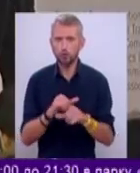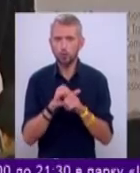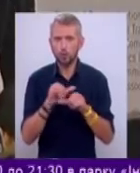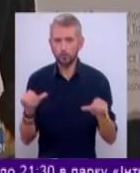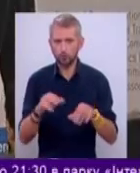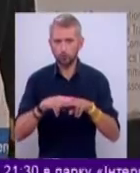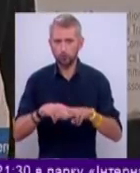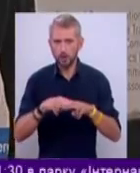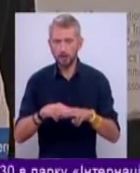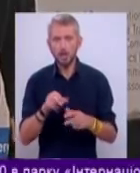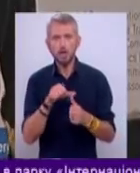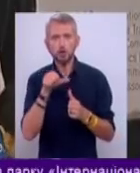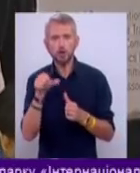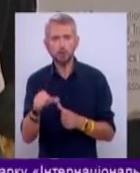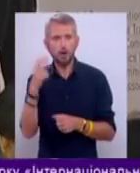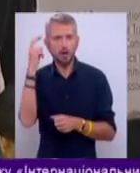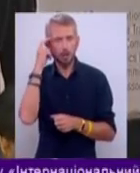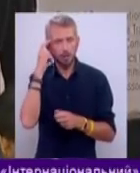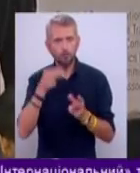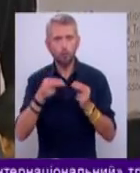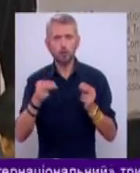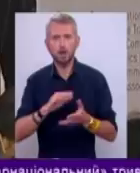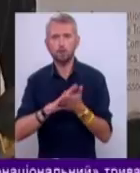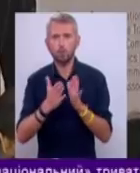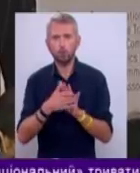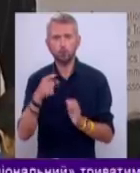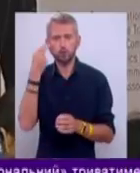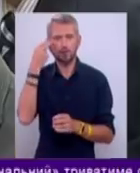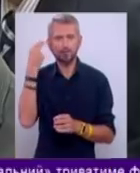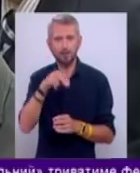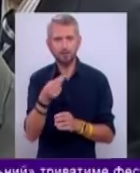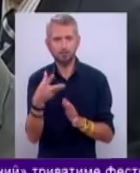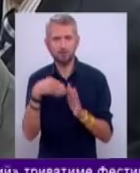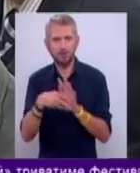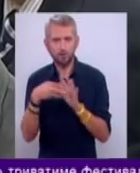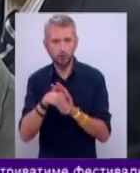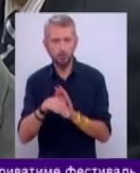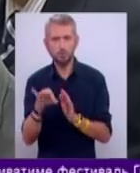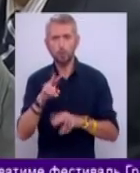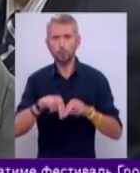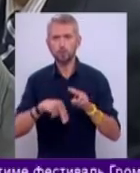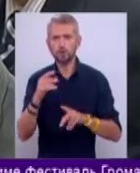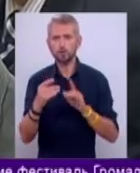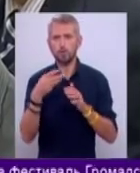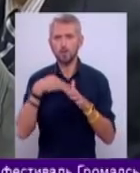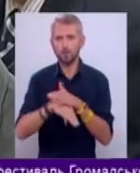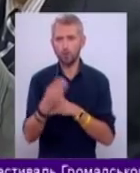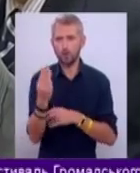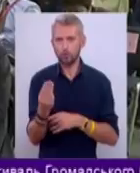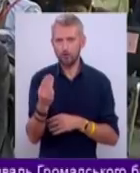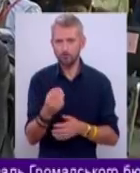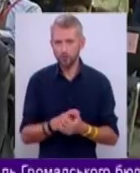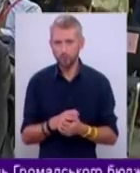розвитку інфраструктури столиці. Зокрема, Київ уклав угоду із китайськими інвесторами про будівництво метро на